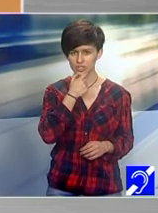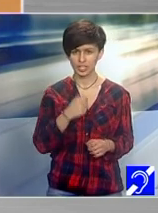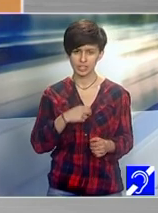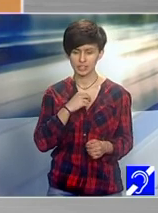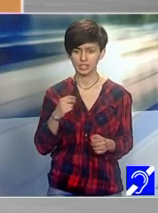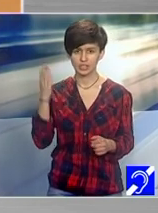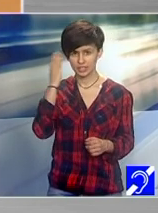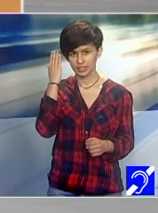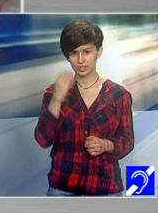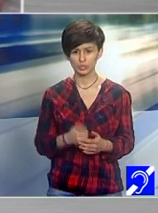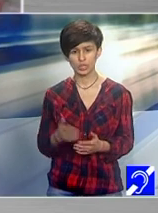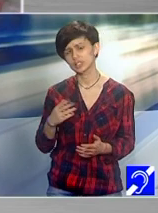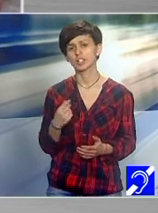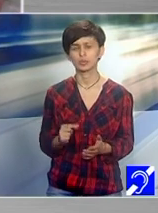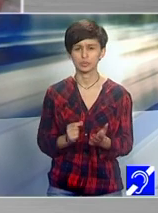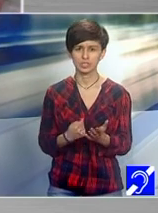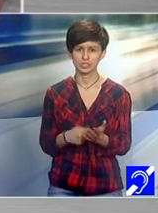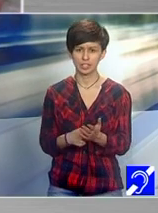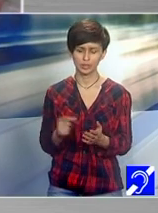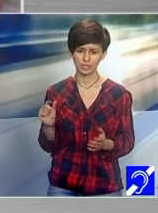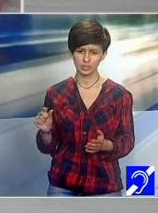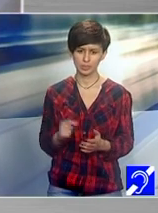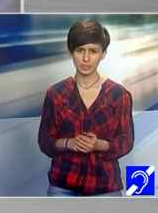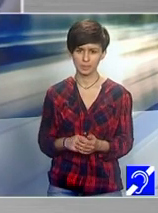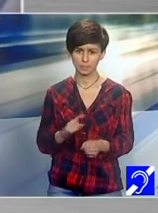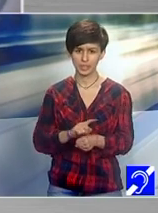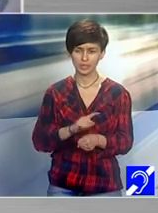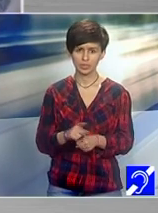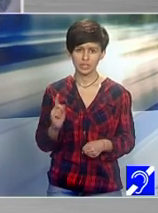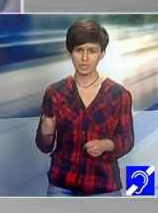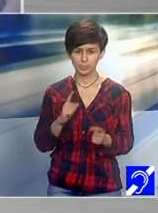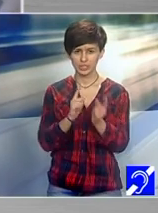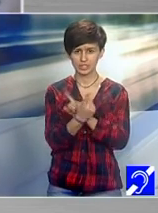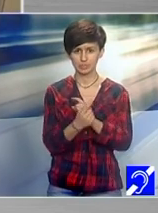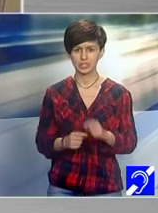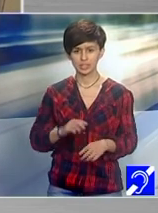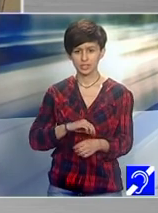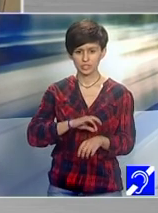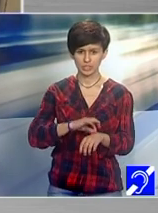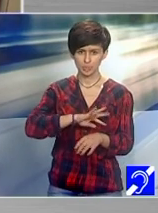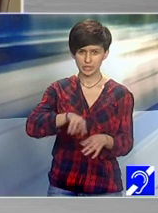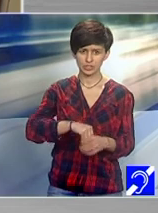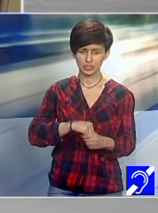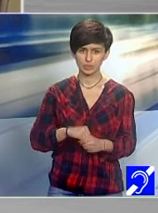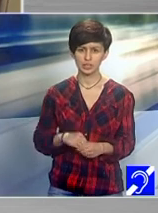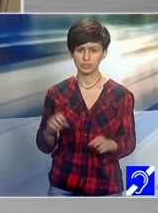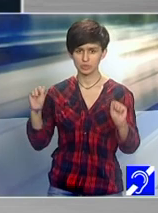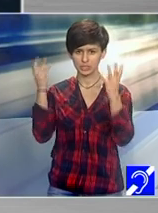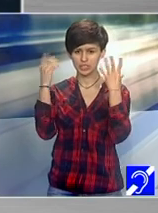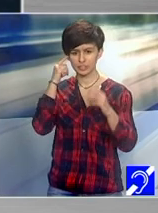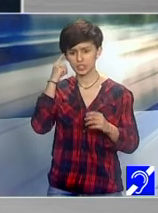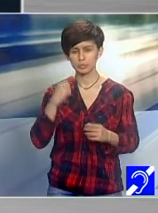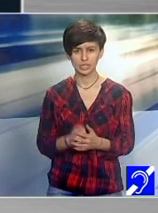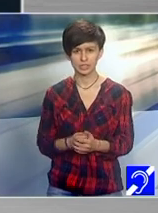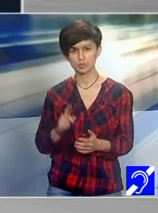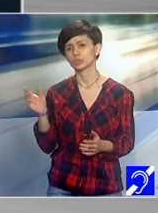profundă adusă corpului medical și lucrurile astea trebuie amendate urgent. Și medicii de familie sunt în grevă japoneză. Sunt nemulțumiți mai ales de problema